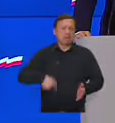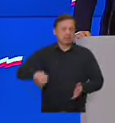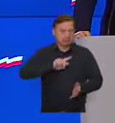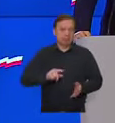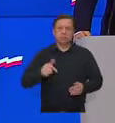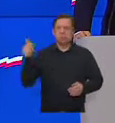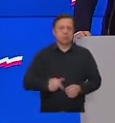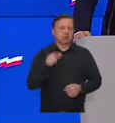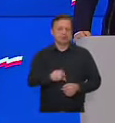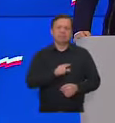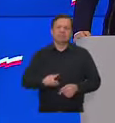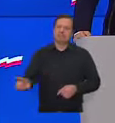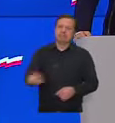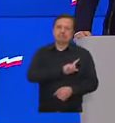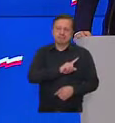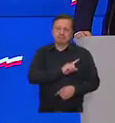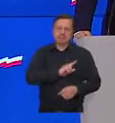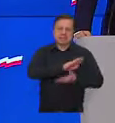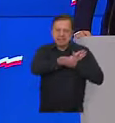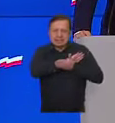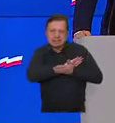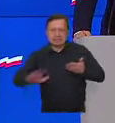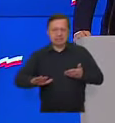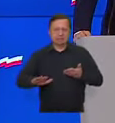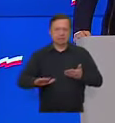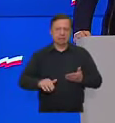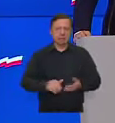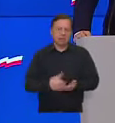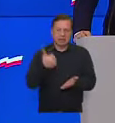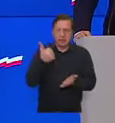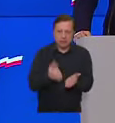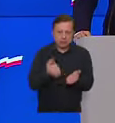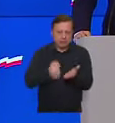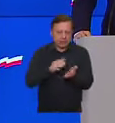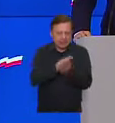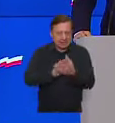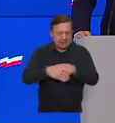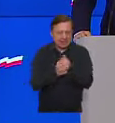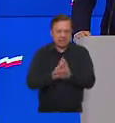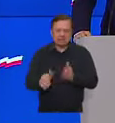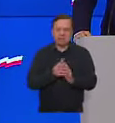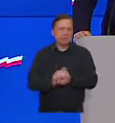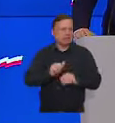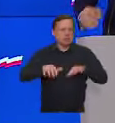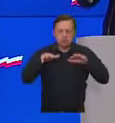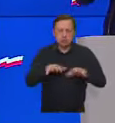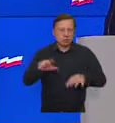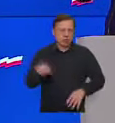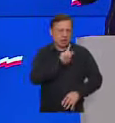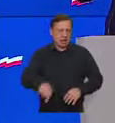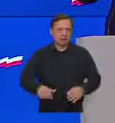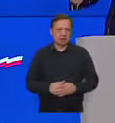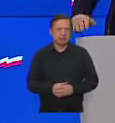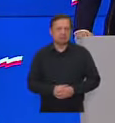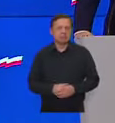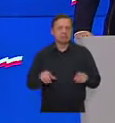przestrzegać zasad higieny sanitarnej, dezynfekować ręce tak często, jak się da i